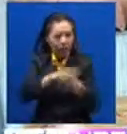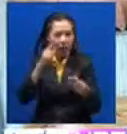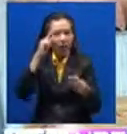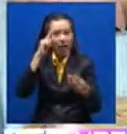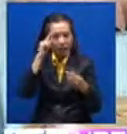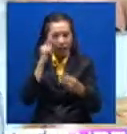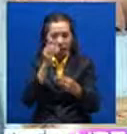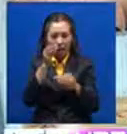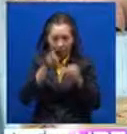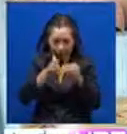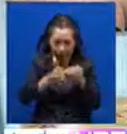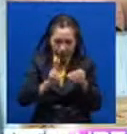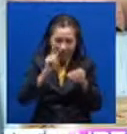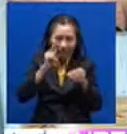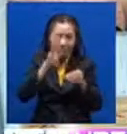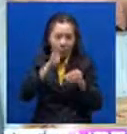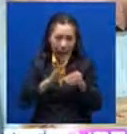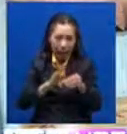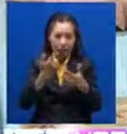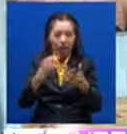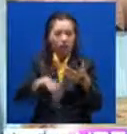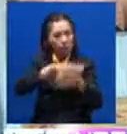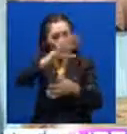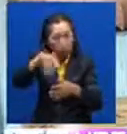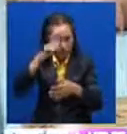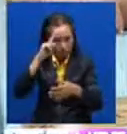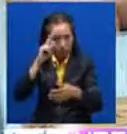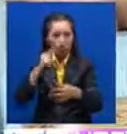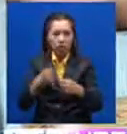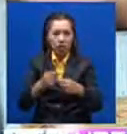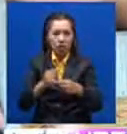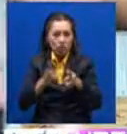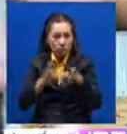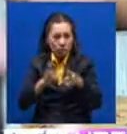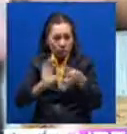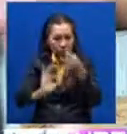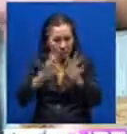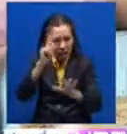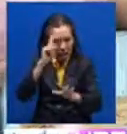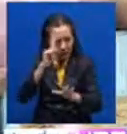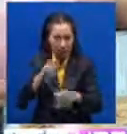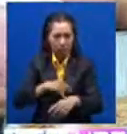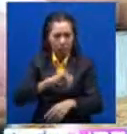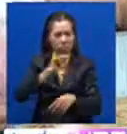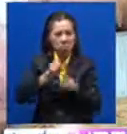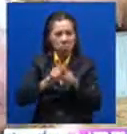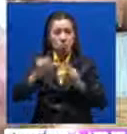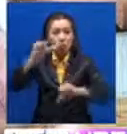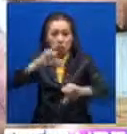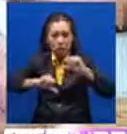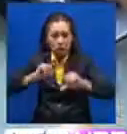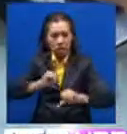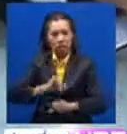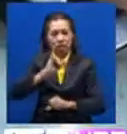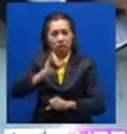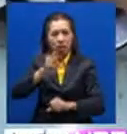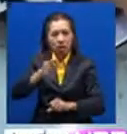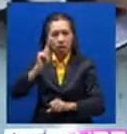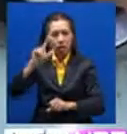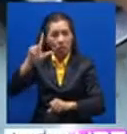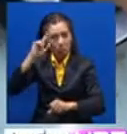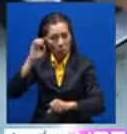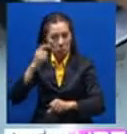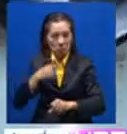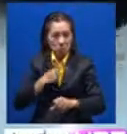กว่า 7,600กิโลกรัมสำหรับการเผาทำลายใช้วิธีไพโรไลติกอินซินเนอเรชั่นซึ่งเป็นการเผาที่อุณหภูมิ